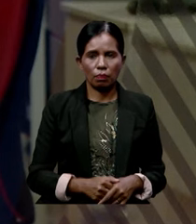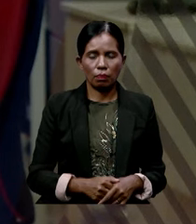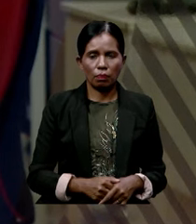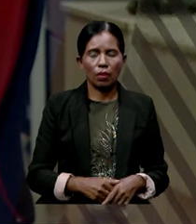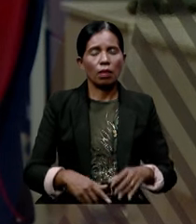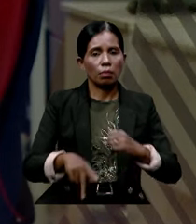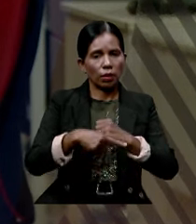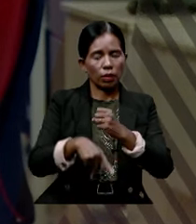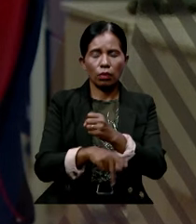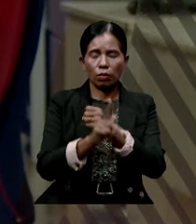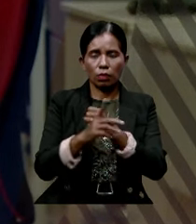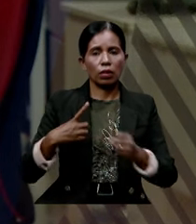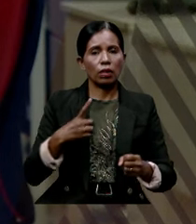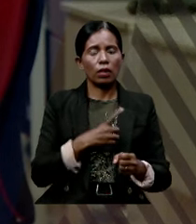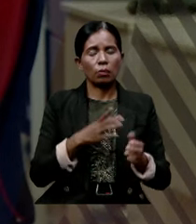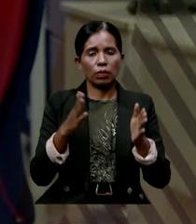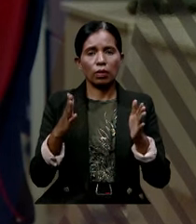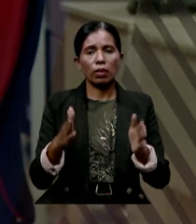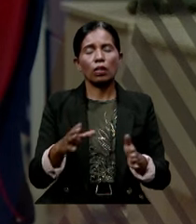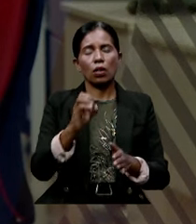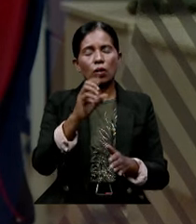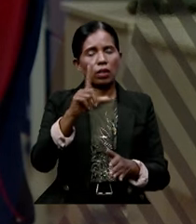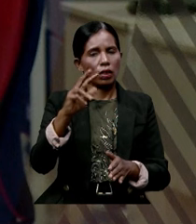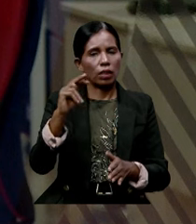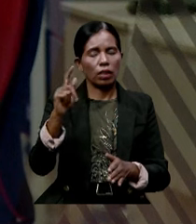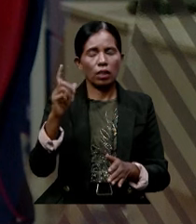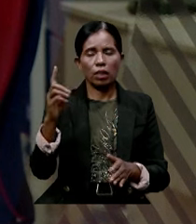bancada junto considera deputada Olinda la hija ética.